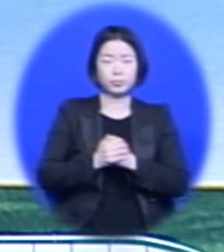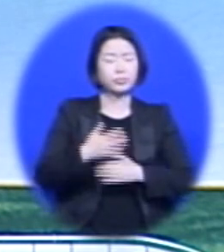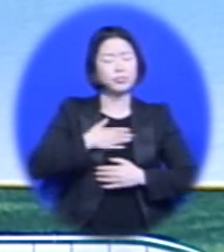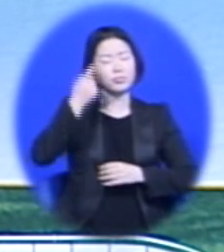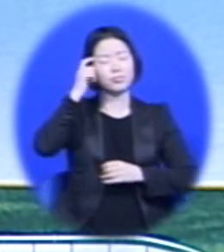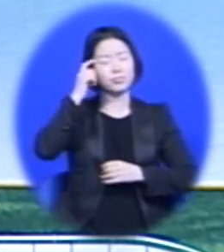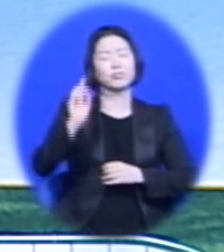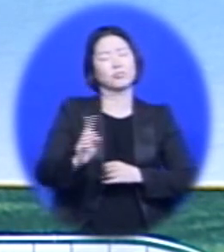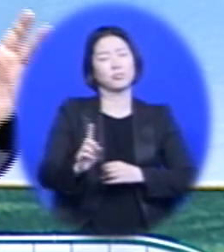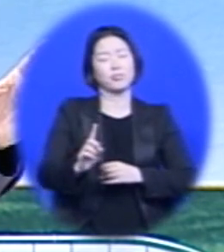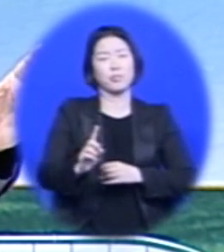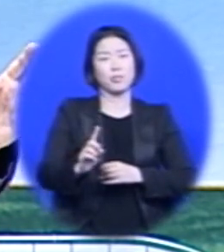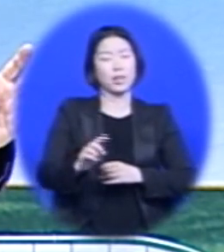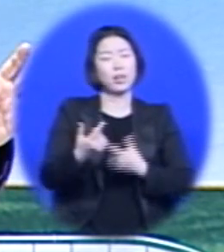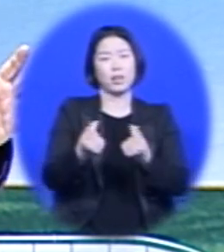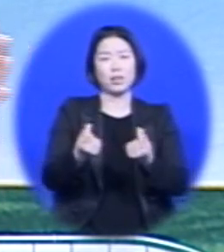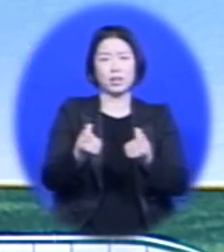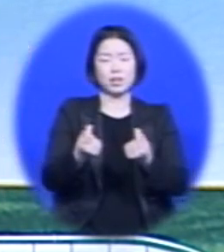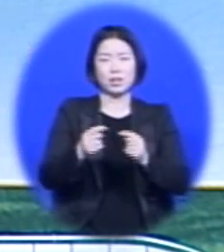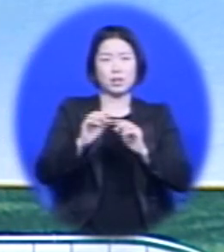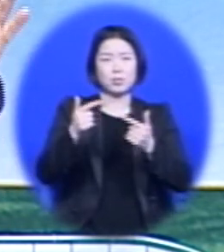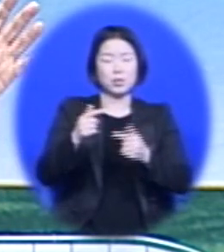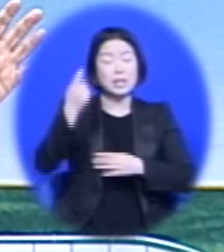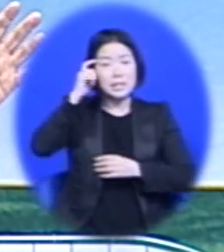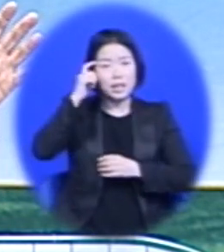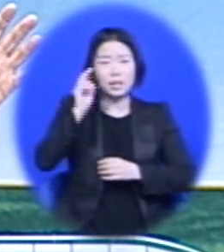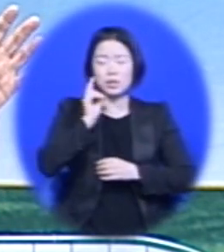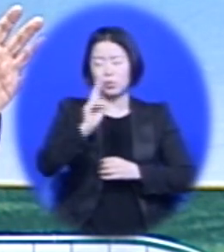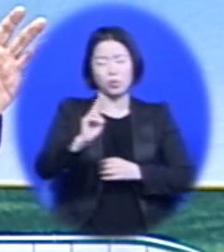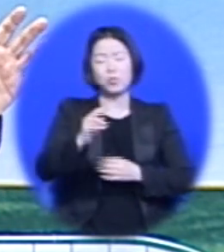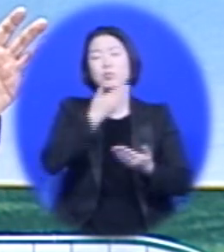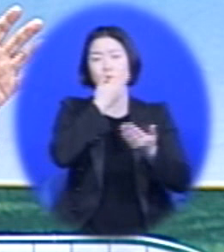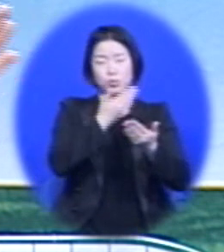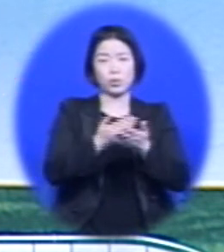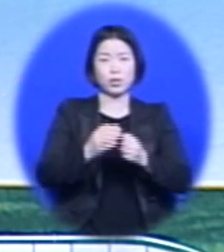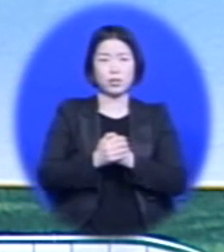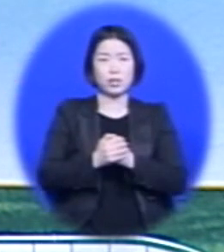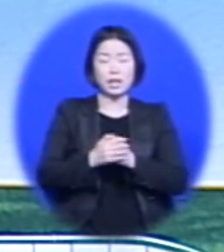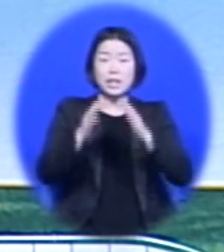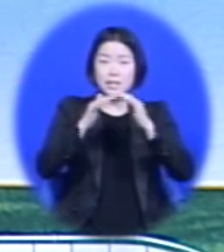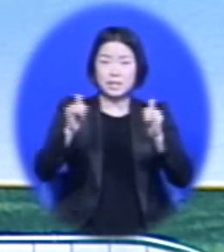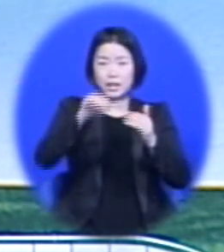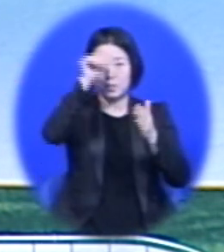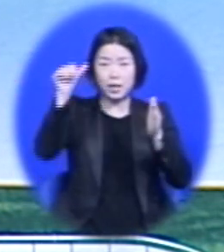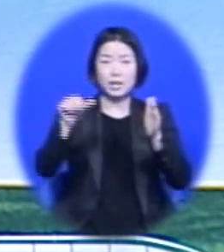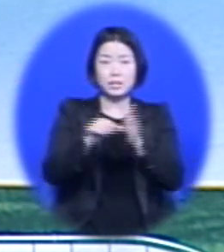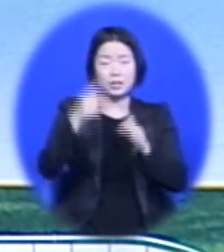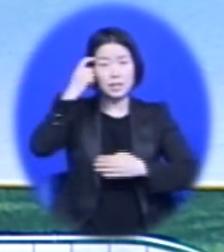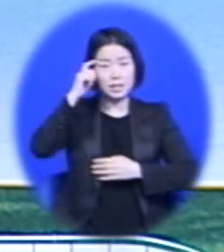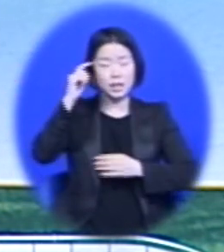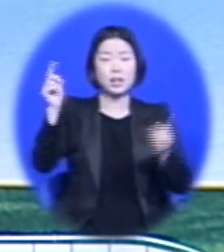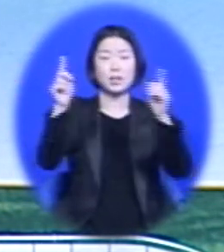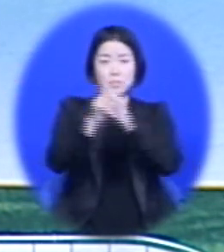뭐 그렇지 않습니다. 생각이 너무 중요합니다. 사람의 인생은 생각이